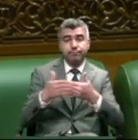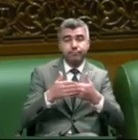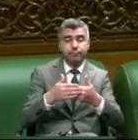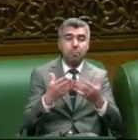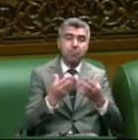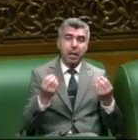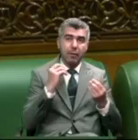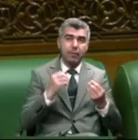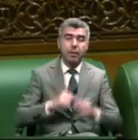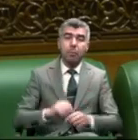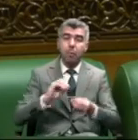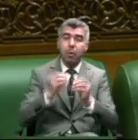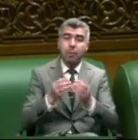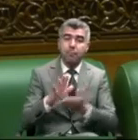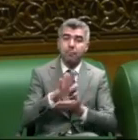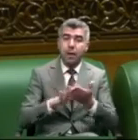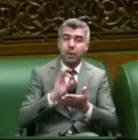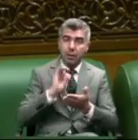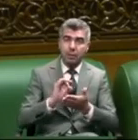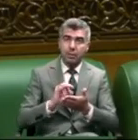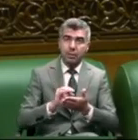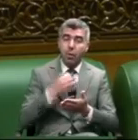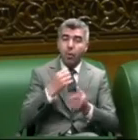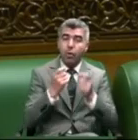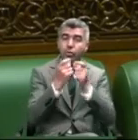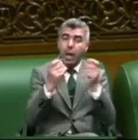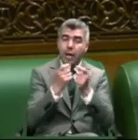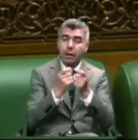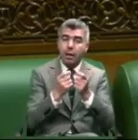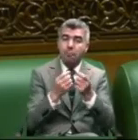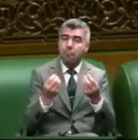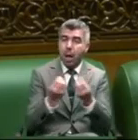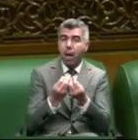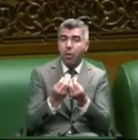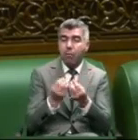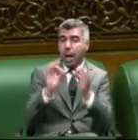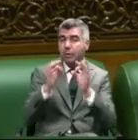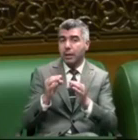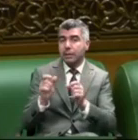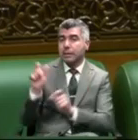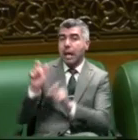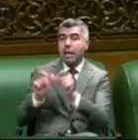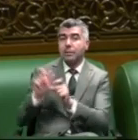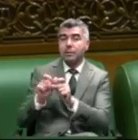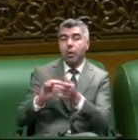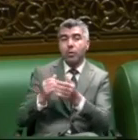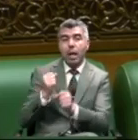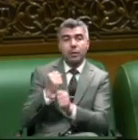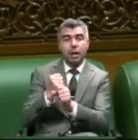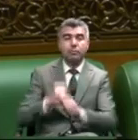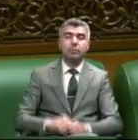الوزير مشكل كبير لانه كانقول المقاوله مع موراهم عادات ديال ديال العمال